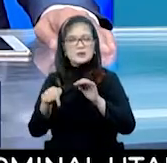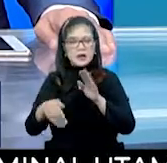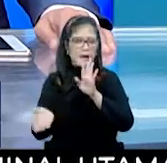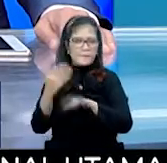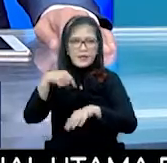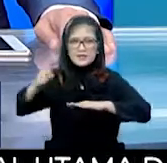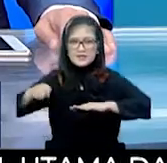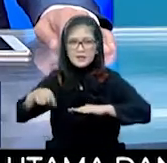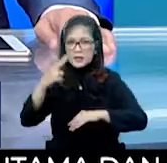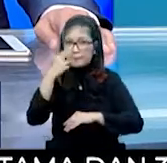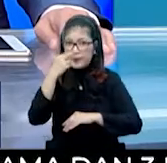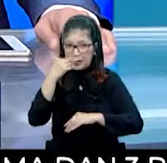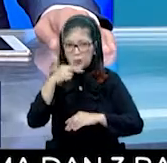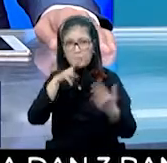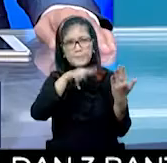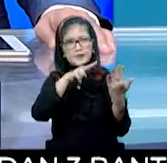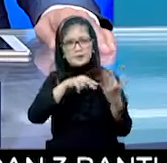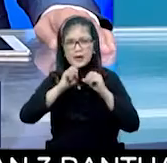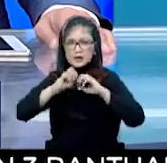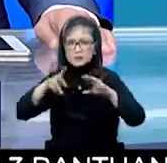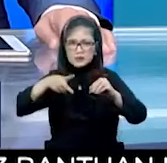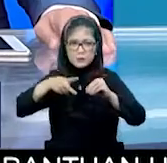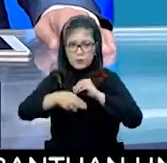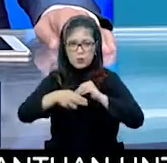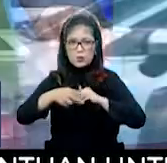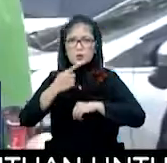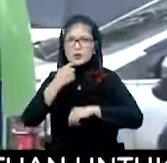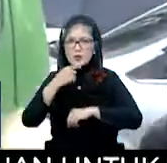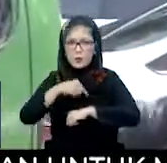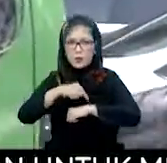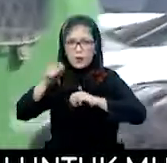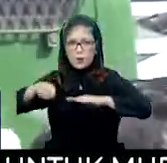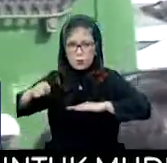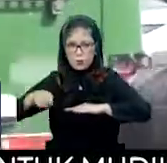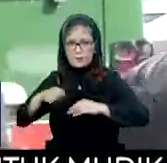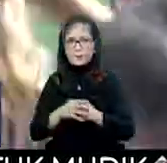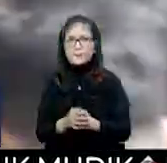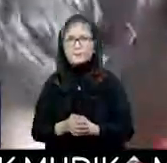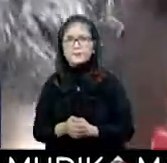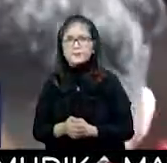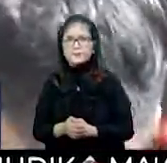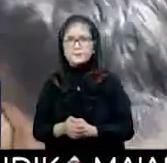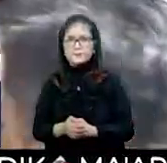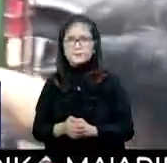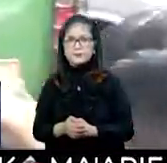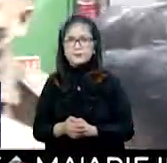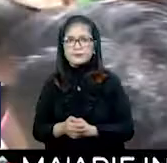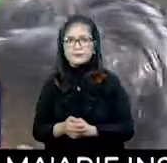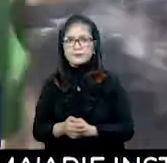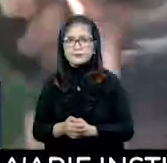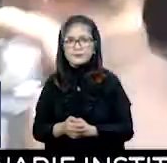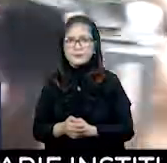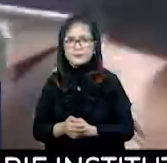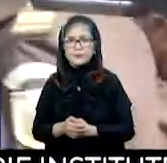hari ini adalah pembacaan Eksepsi atau nota keberatan barspeed selaku terdakwa hadir dan Pengadilan Negeri Bandung Jawa Barat